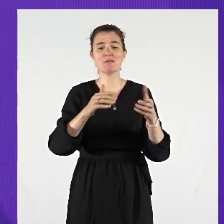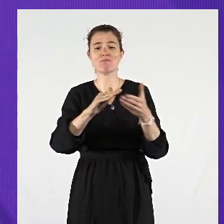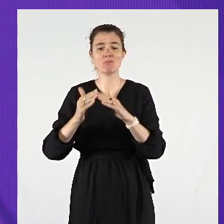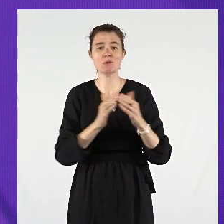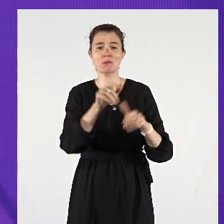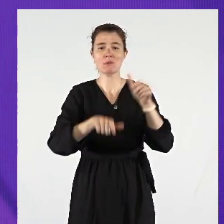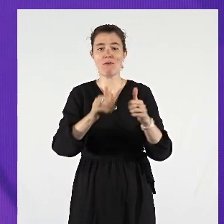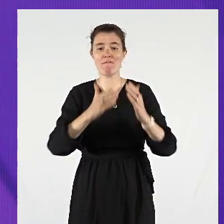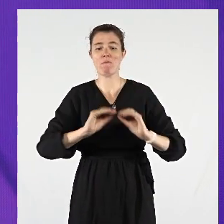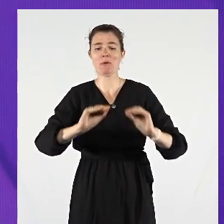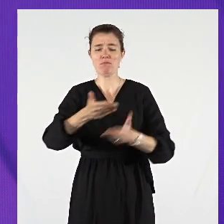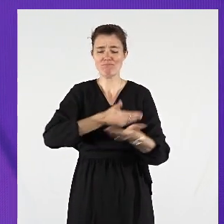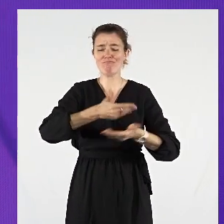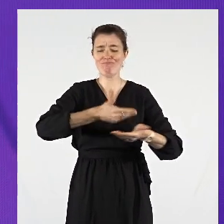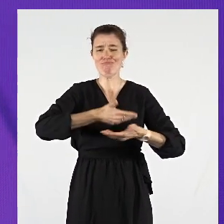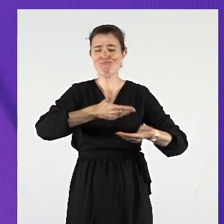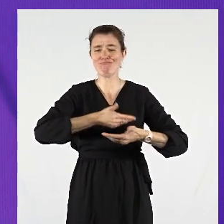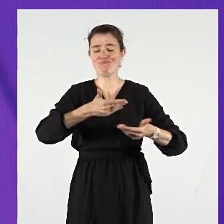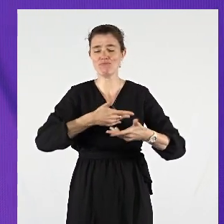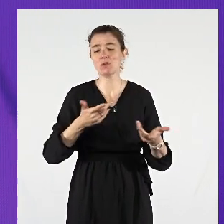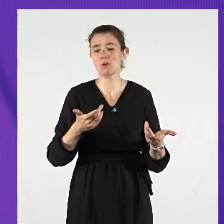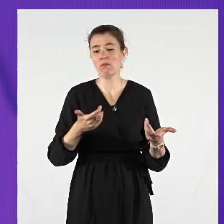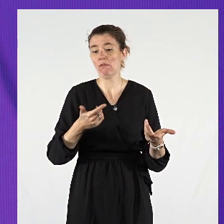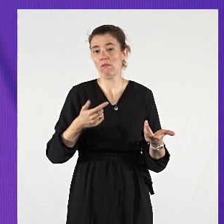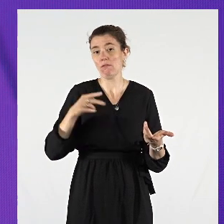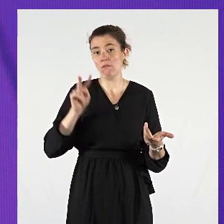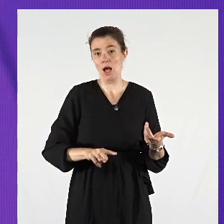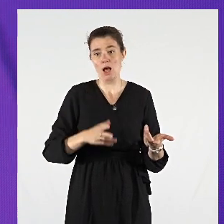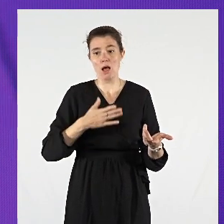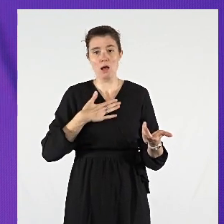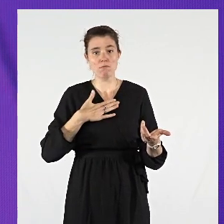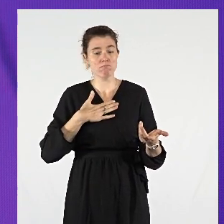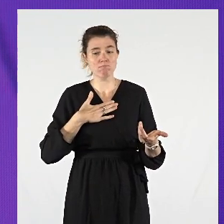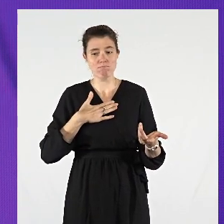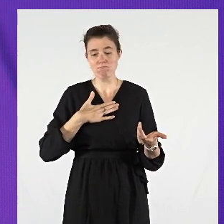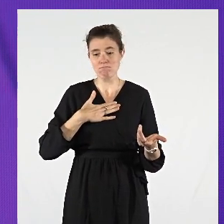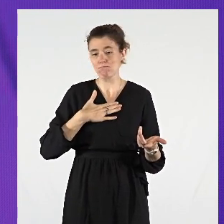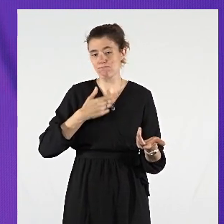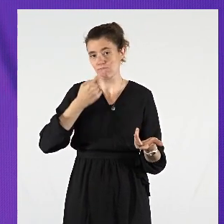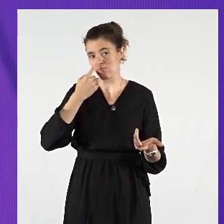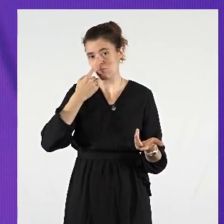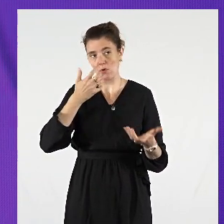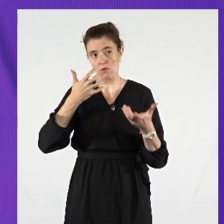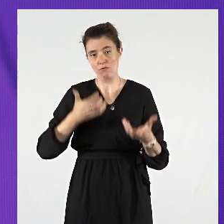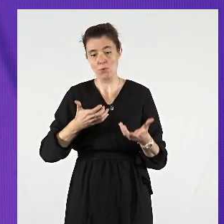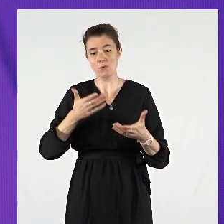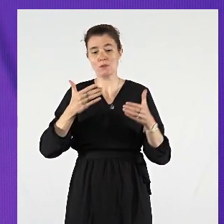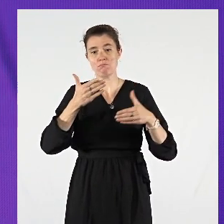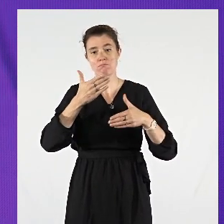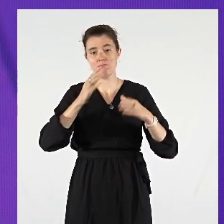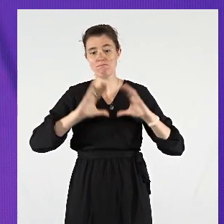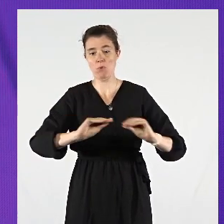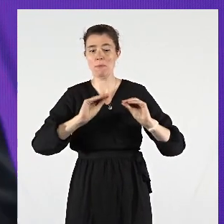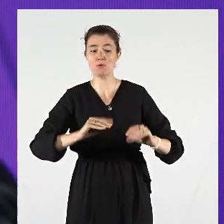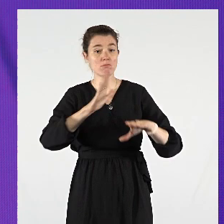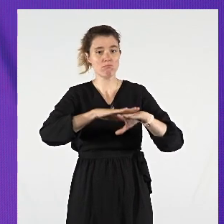formateurs, je suis vraiment très partisan de la formation en situation de travail dans le site,